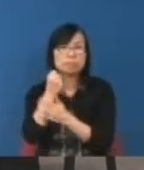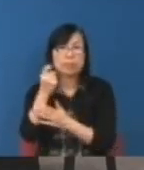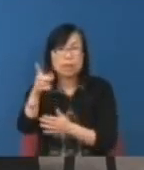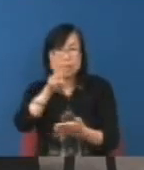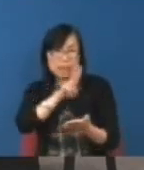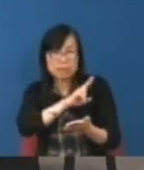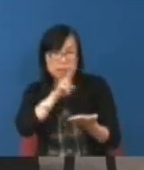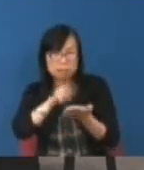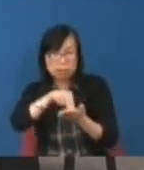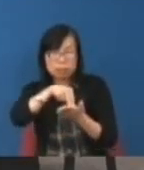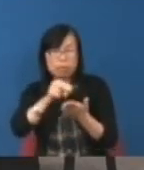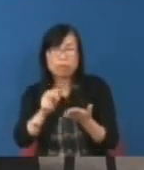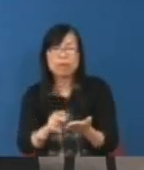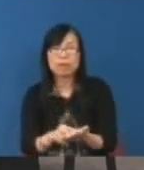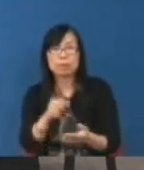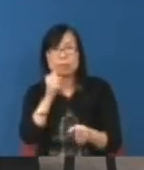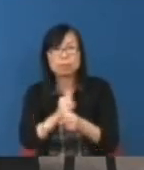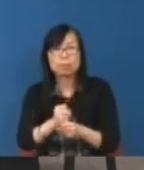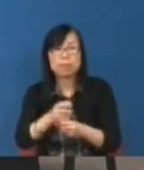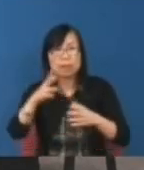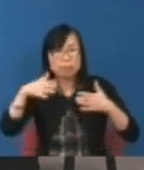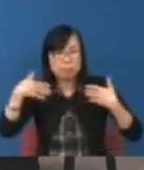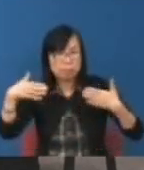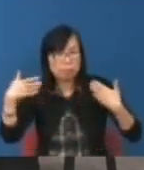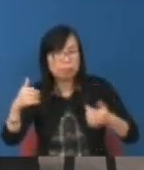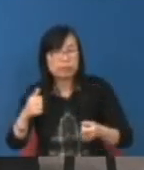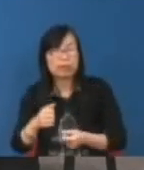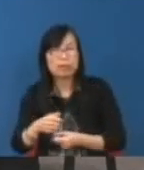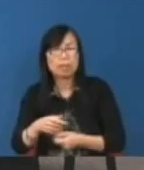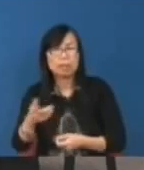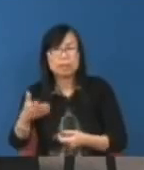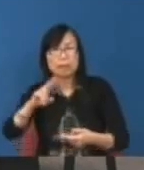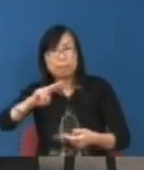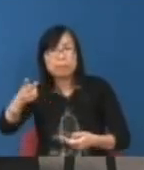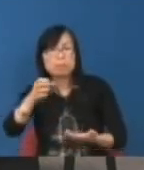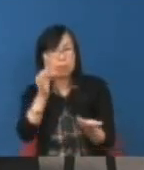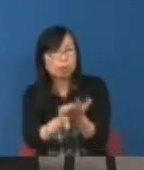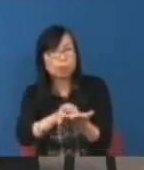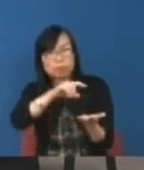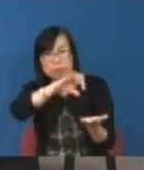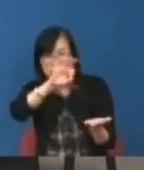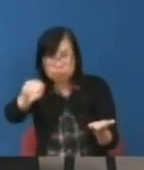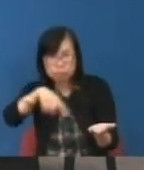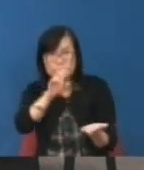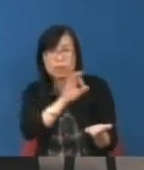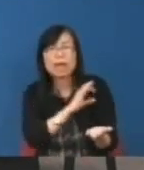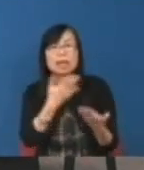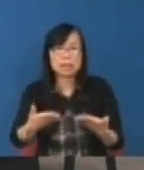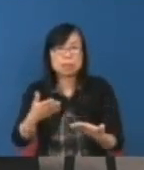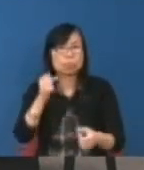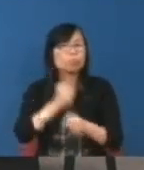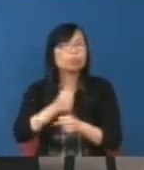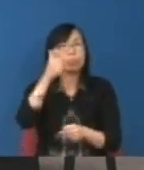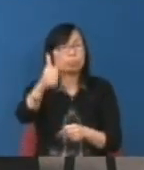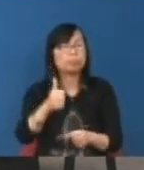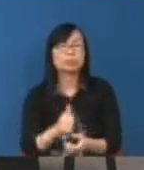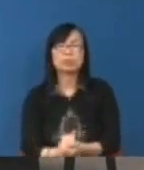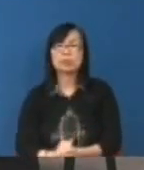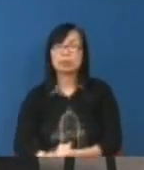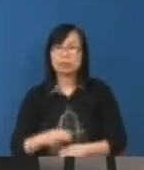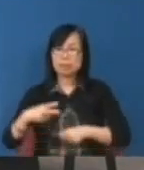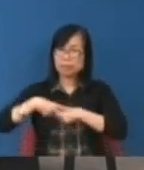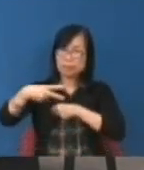嘅。機構處理民康體同埋市政嘅嘢，而家變咗區議會，所以而家區議會做嘢好難。第一，第二就係話，